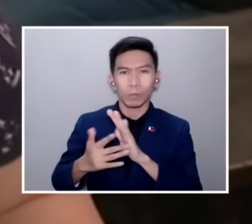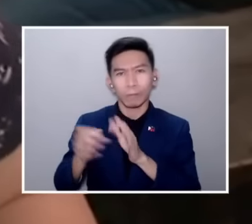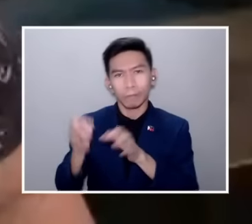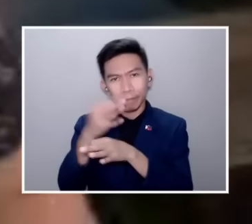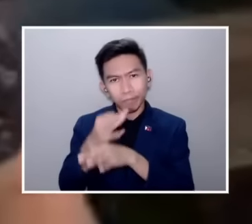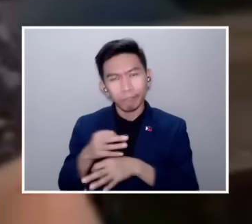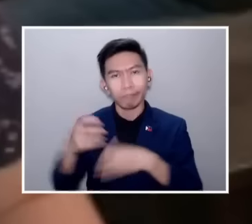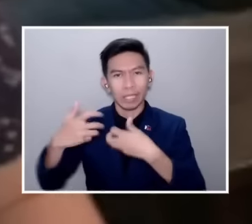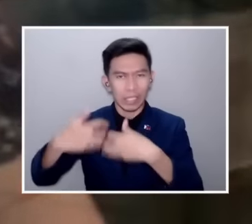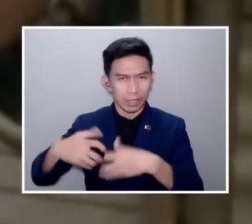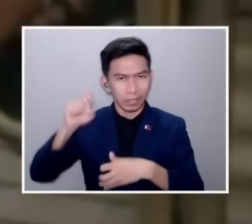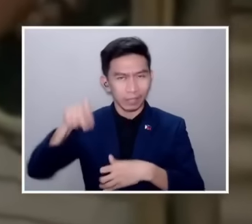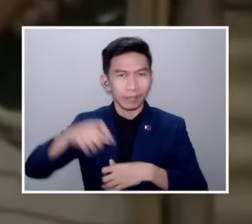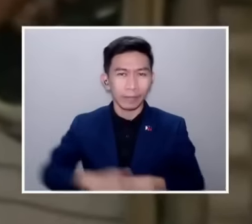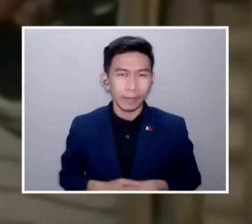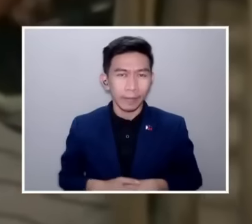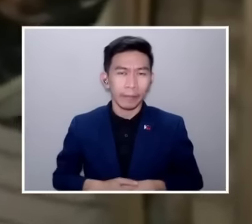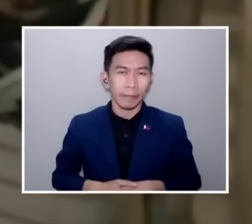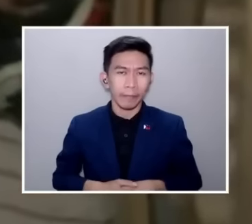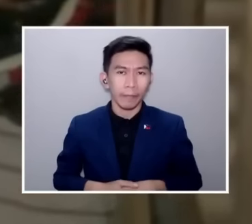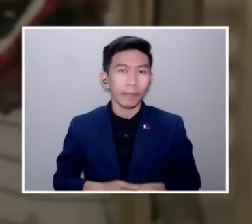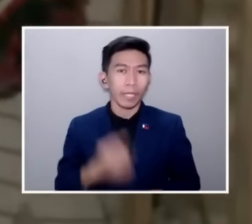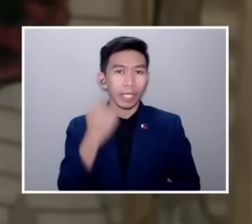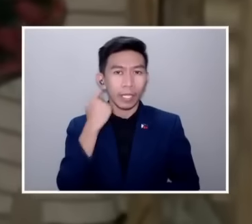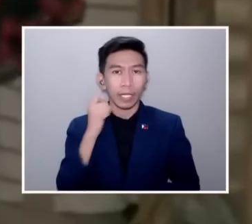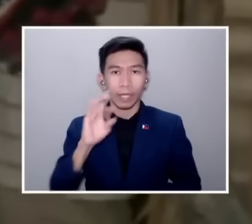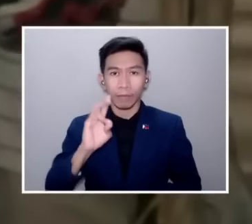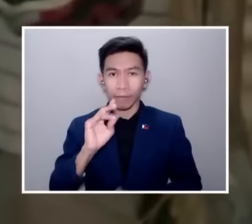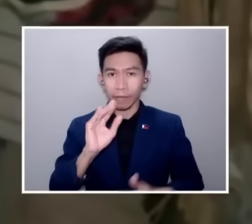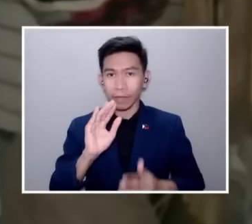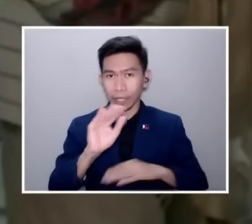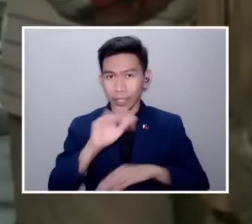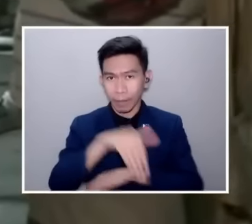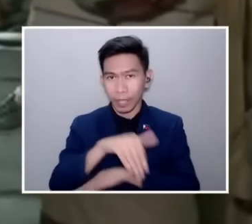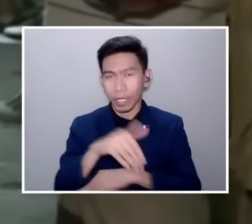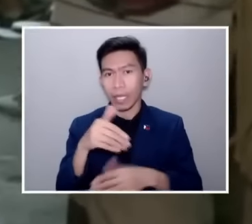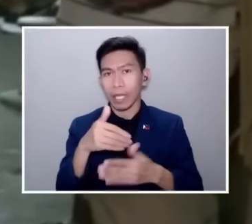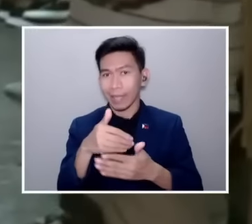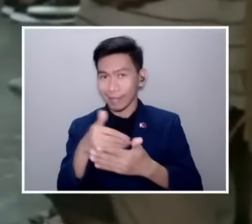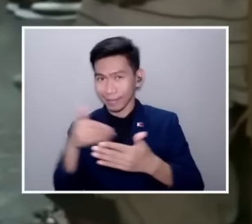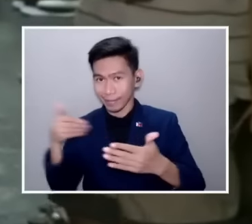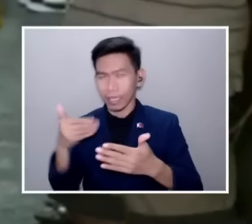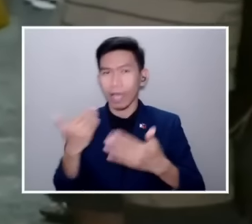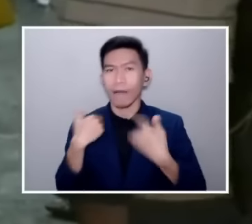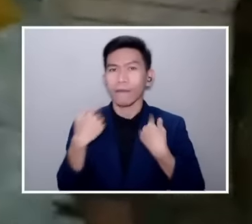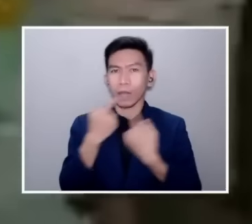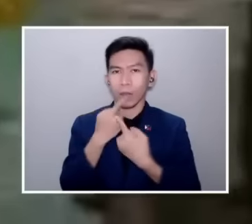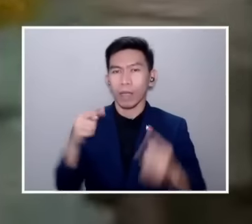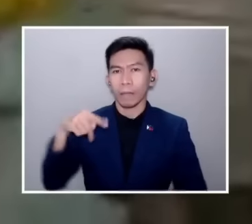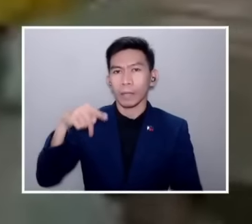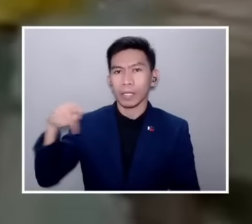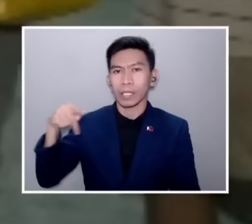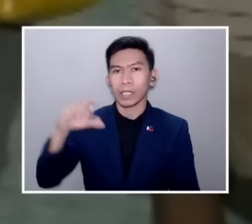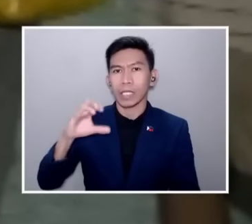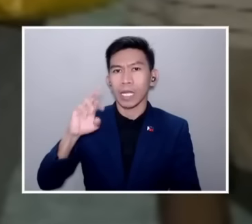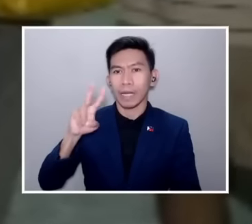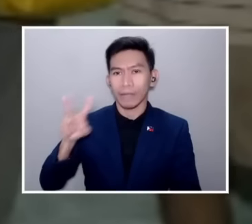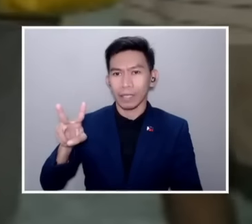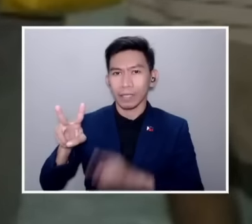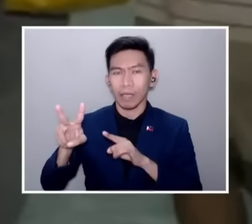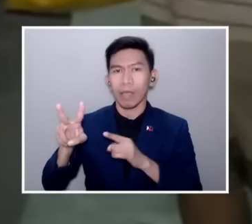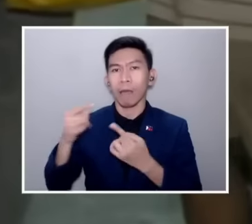Bernadette, kanina bago mag-alas 7 ng gabi, may nag-announce nga na taga PPCRV na sinabi na hanggang ngayon, hanggang kanina ay